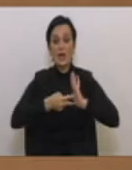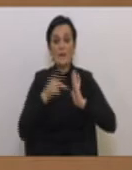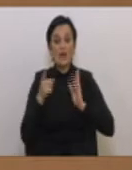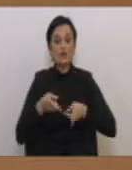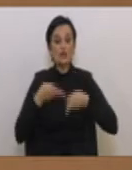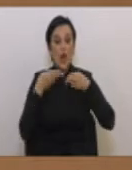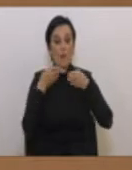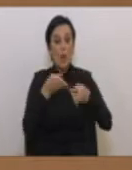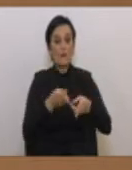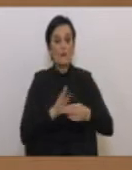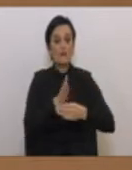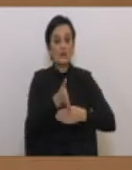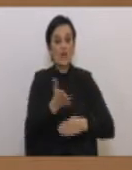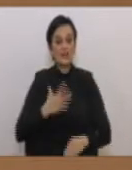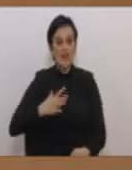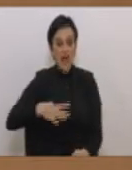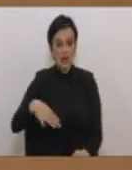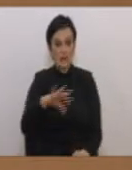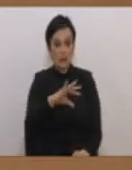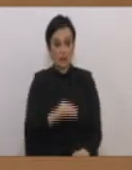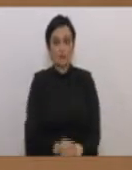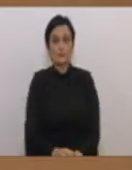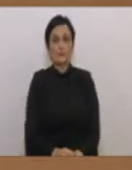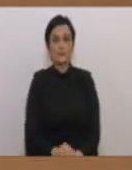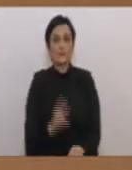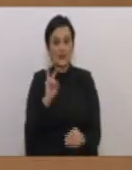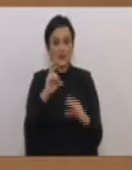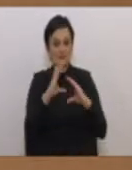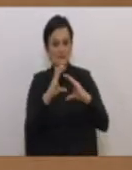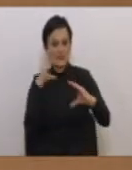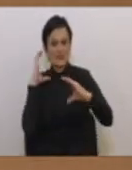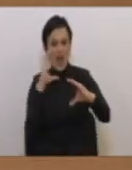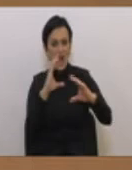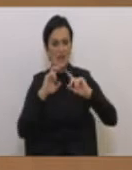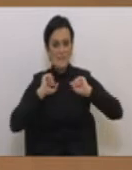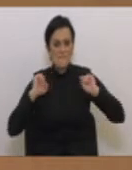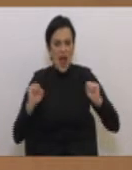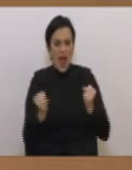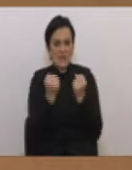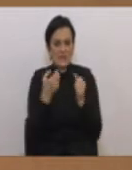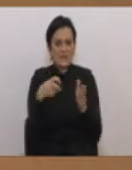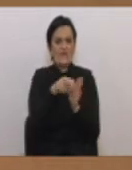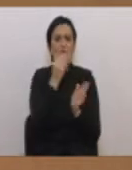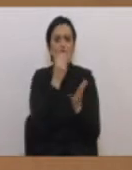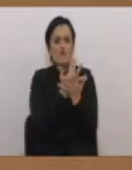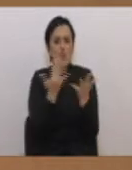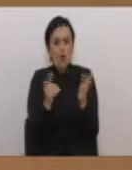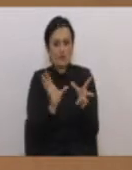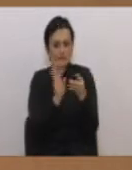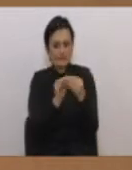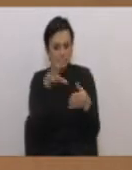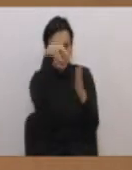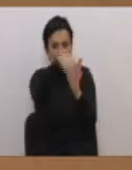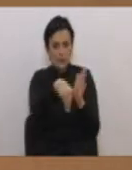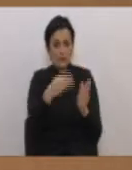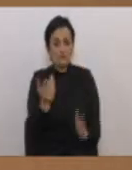ჩამოვიდა საქართველოში ტრაილერით, მაცივრით, პროდუქტებთან ერთად, მაშინ